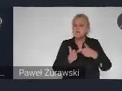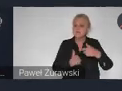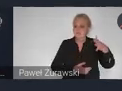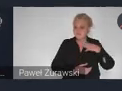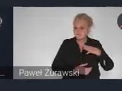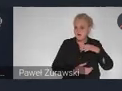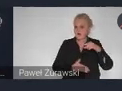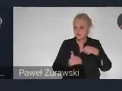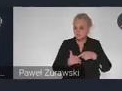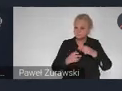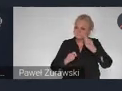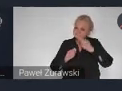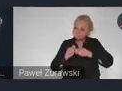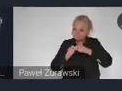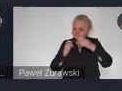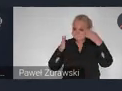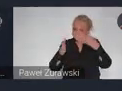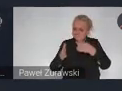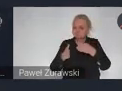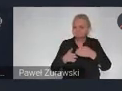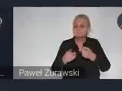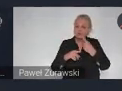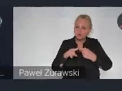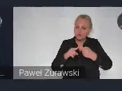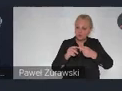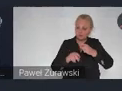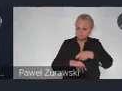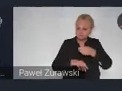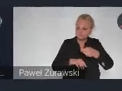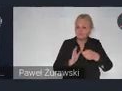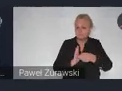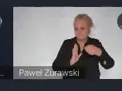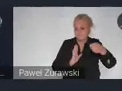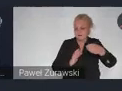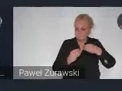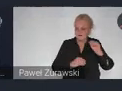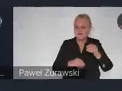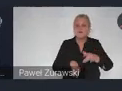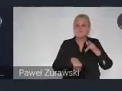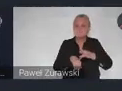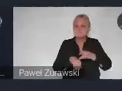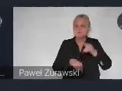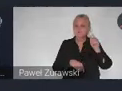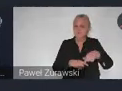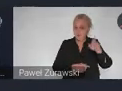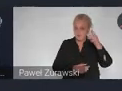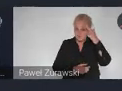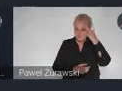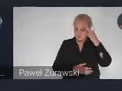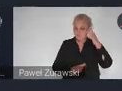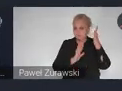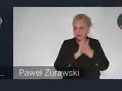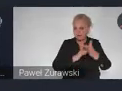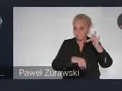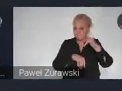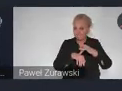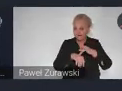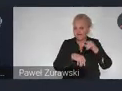tym pochylić nieco nieco dłużej rezultaty należy rozumieć jako bezpośrednie efekty